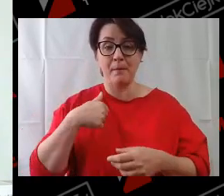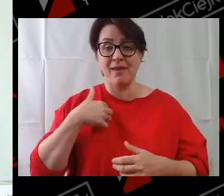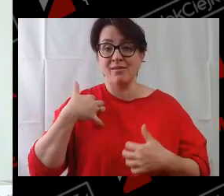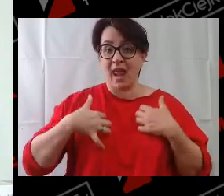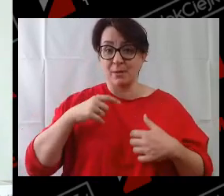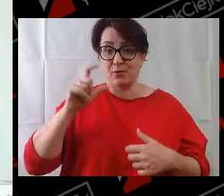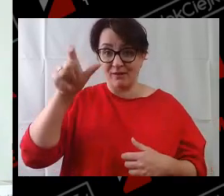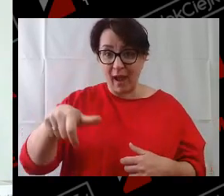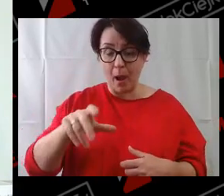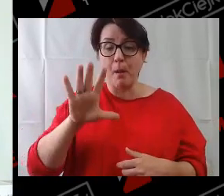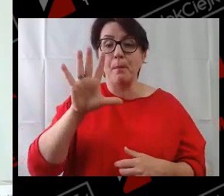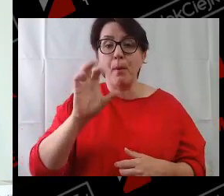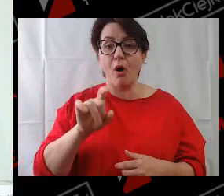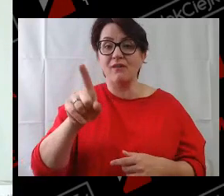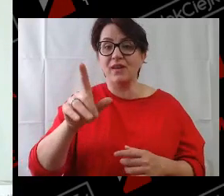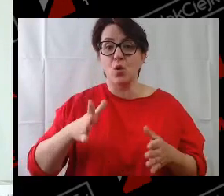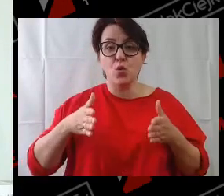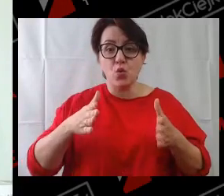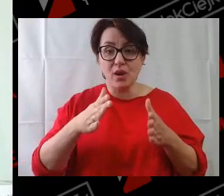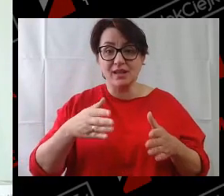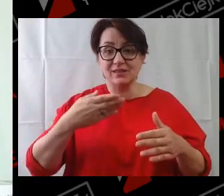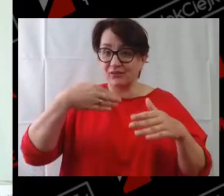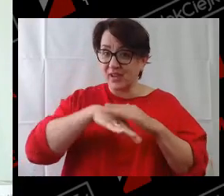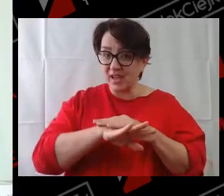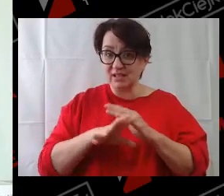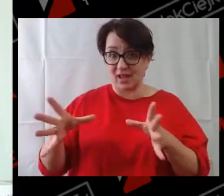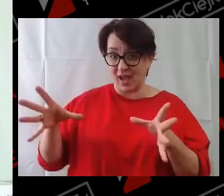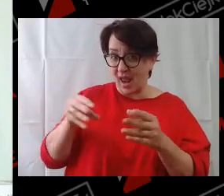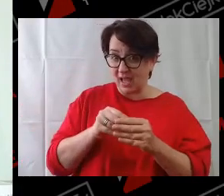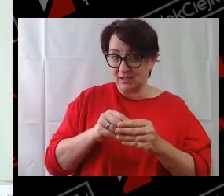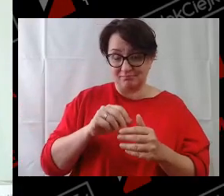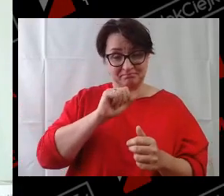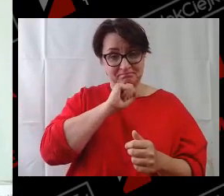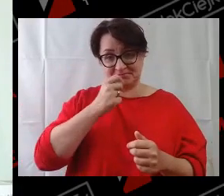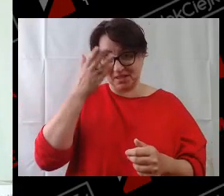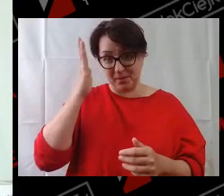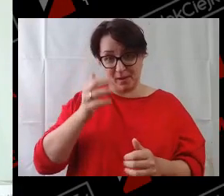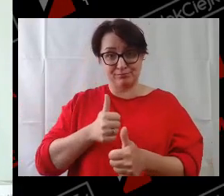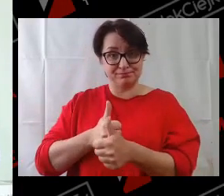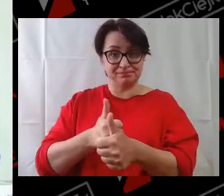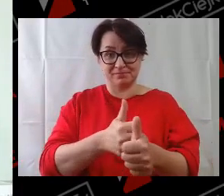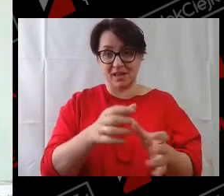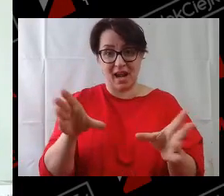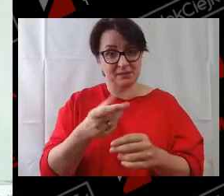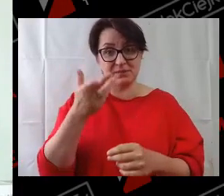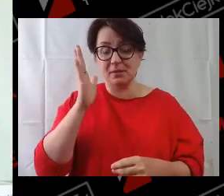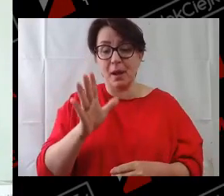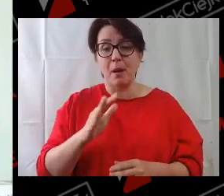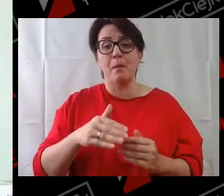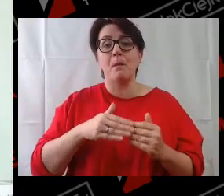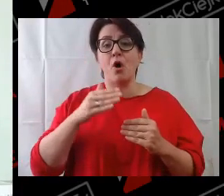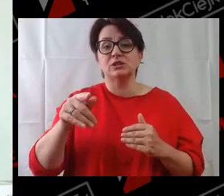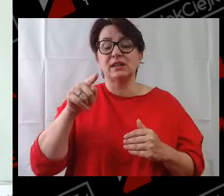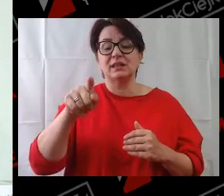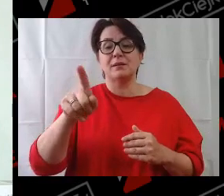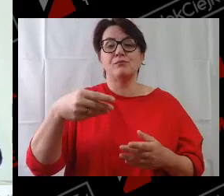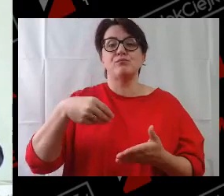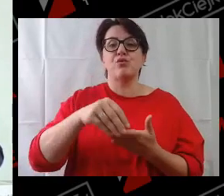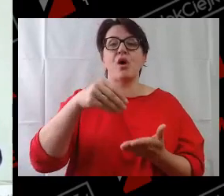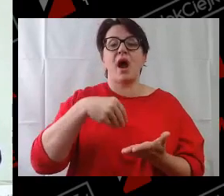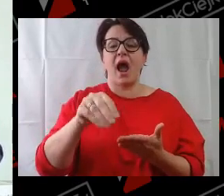by nie jesteście w stanie na ulicy wprowadzić nikogo nikt z wami mi pójdzie Nikt za wami nie stoi poza tym że jesteście opłacany przez